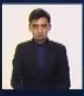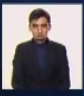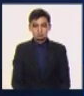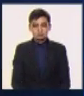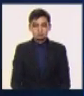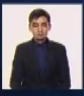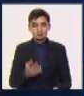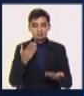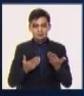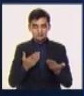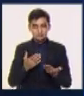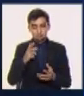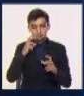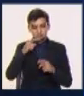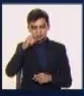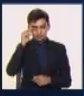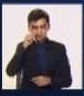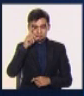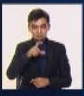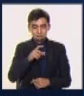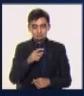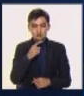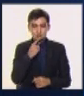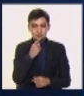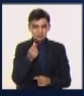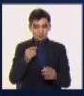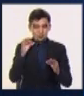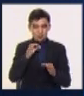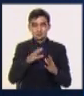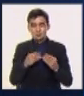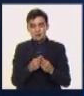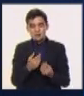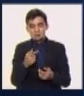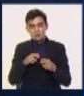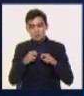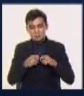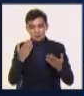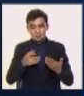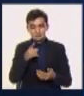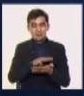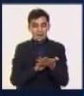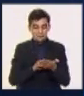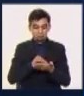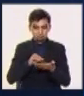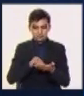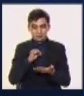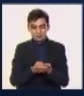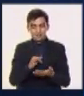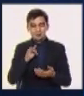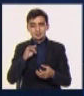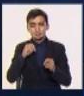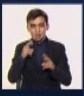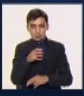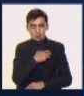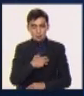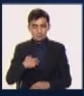Если, предположим, у студента есть какие-то финансовые затруднения, какие-то семейные обстоятельства, то он пишет заявление, обращается, у нас есть специальная